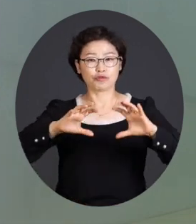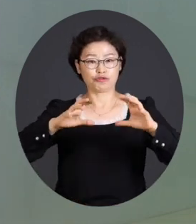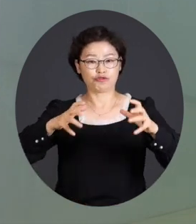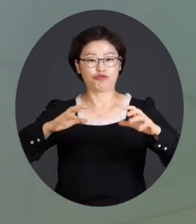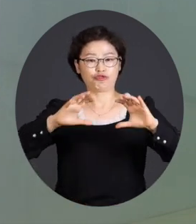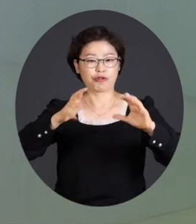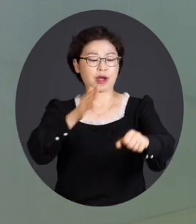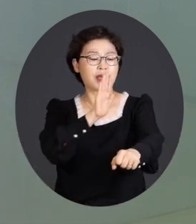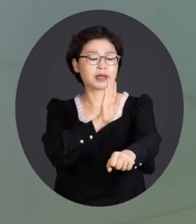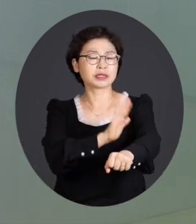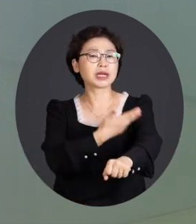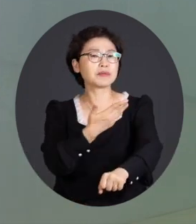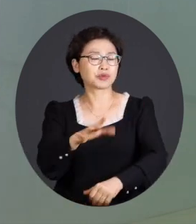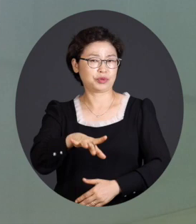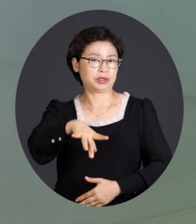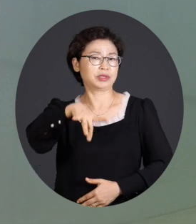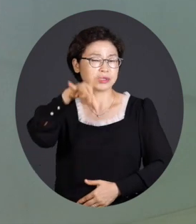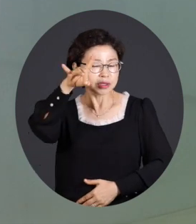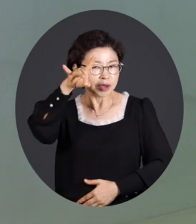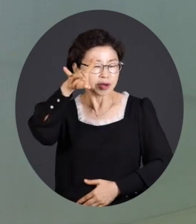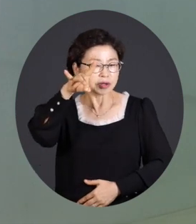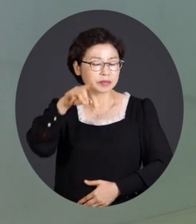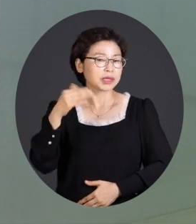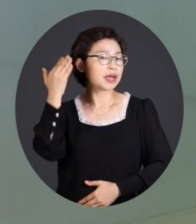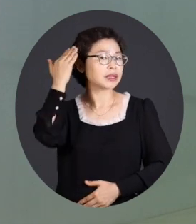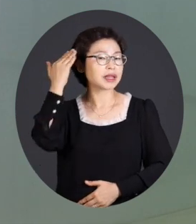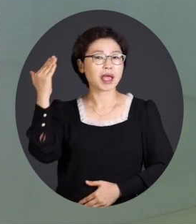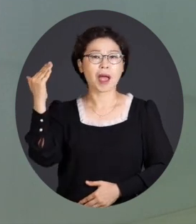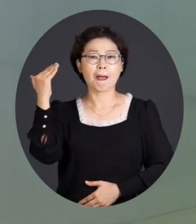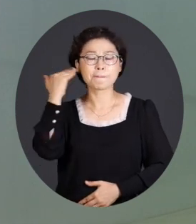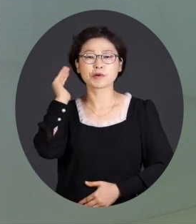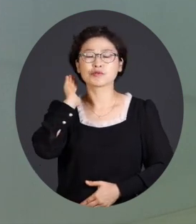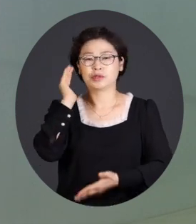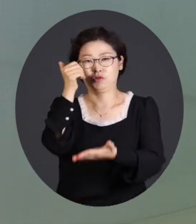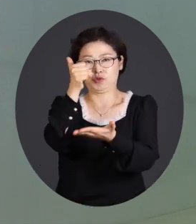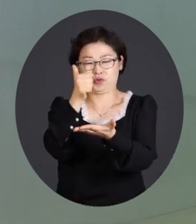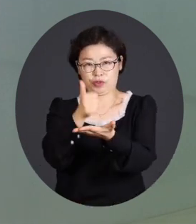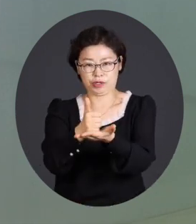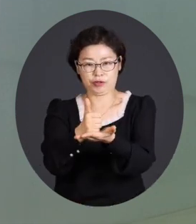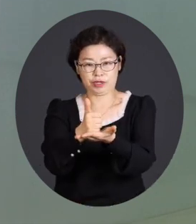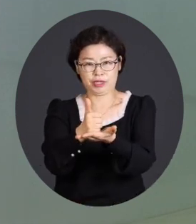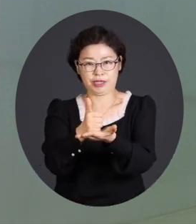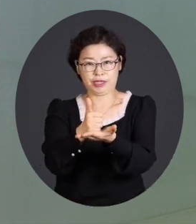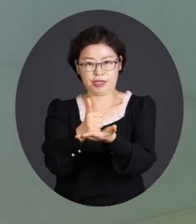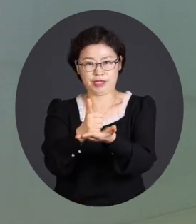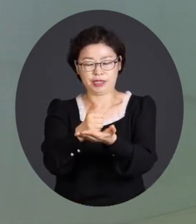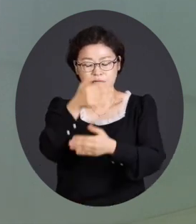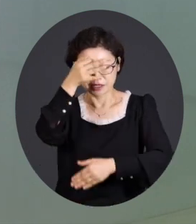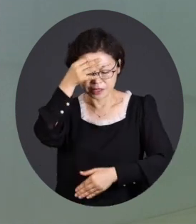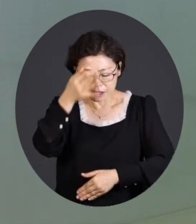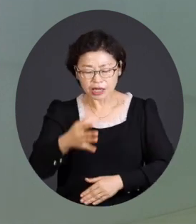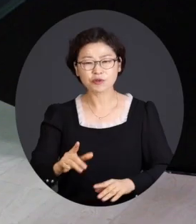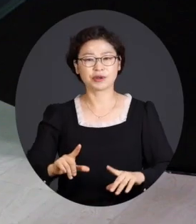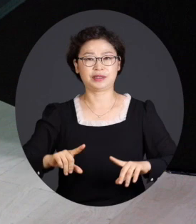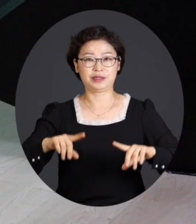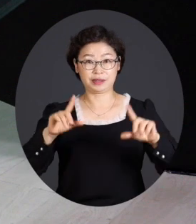권력의 잘못에 대해 처음으로 대한민국 대통령이 사과한 날입니다.